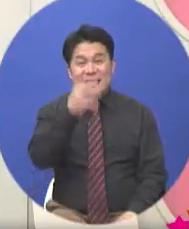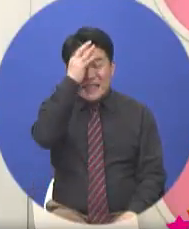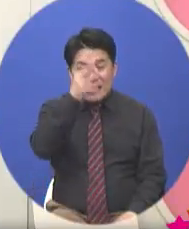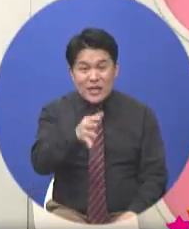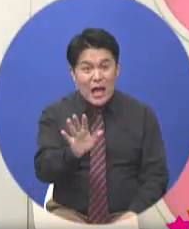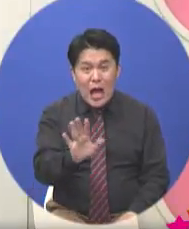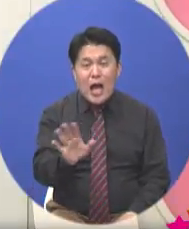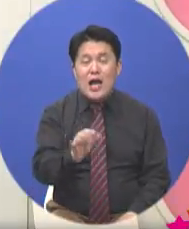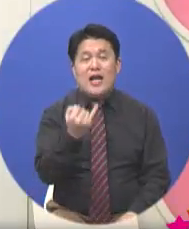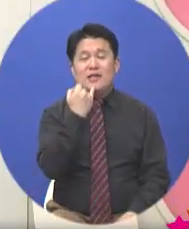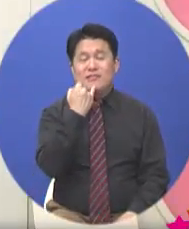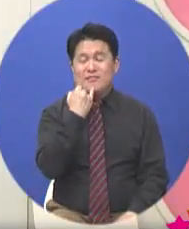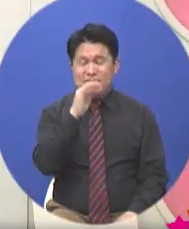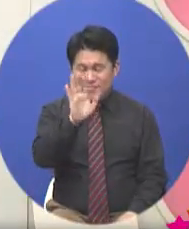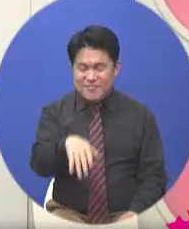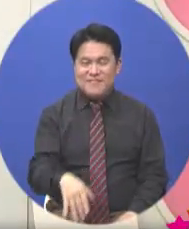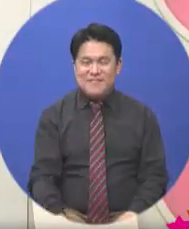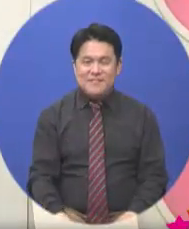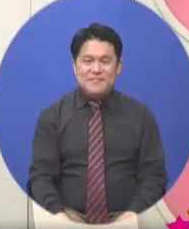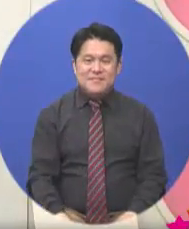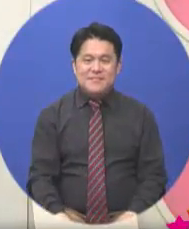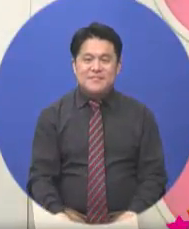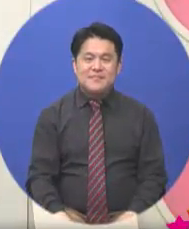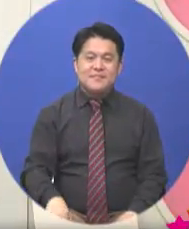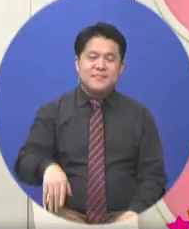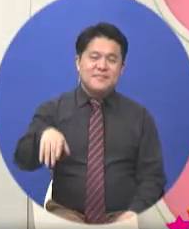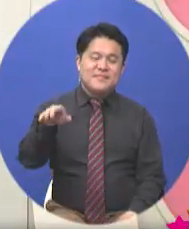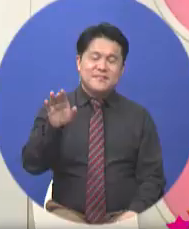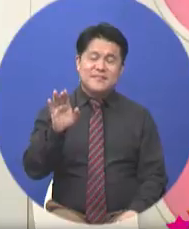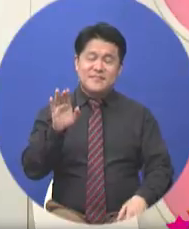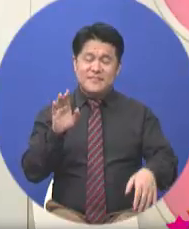하셔도 돼요. 아유. 능수